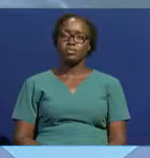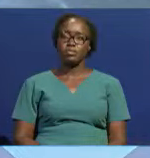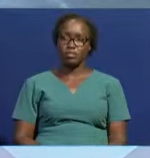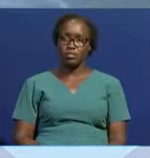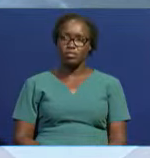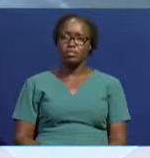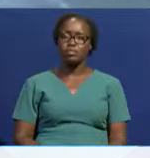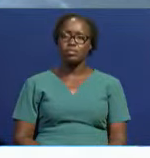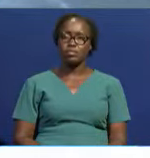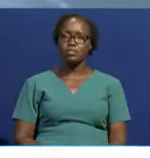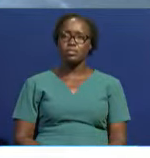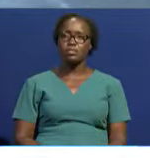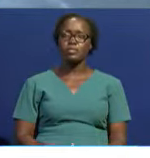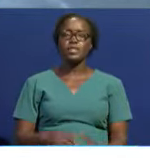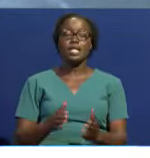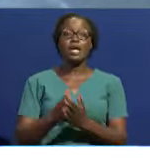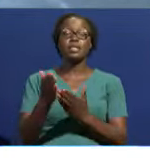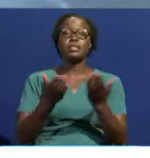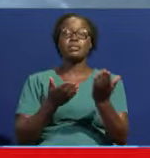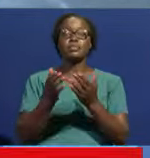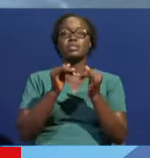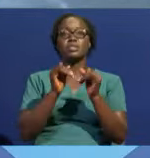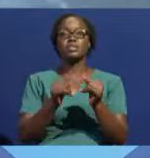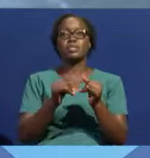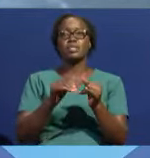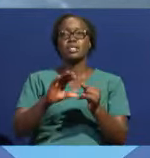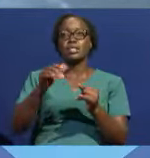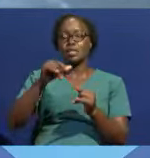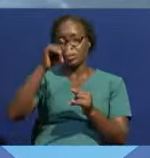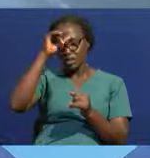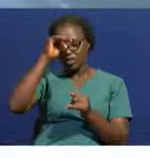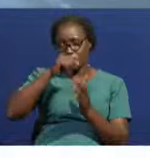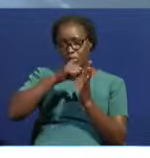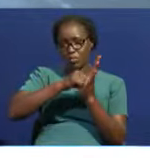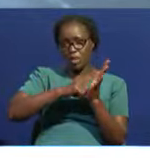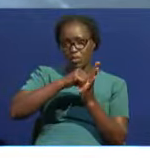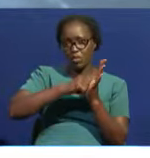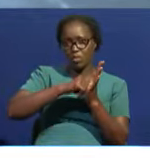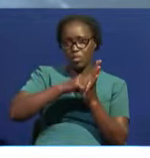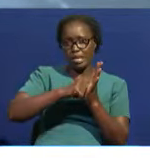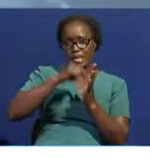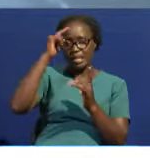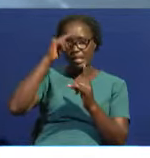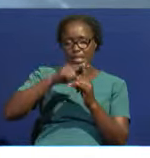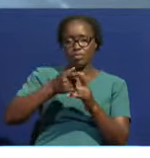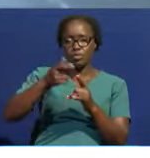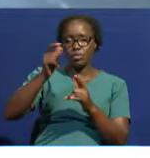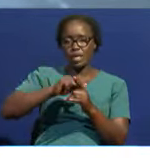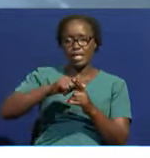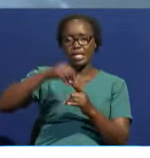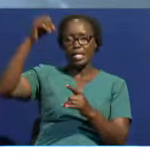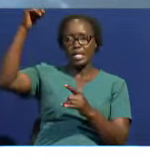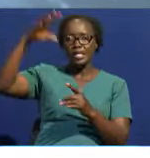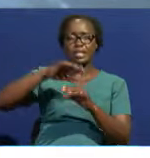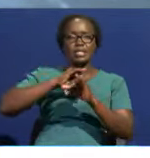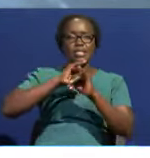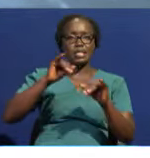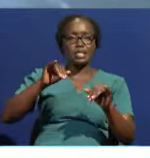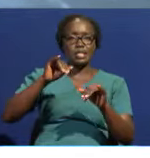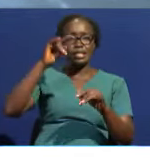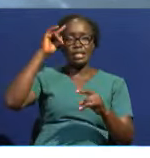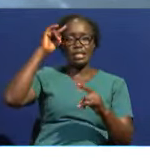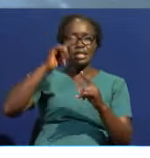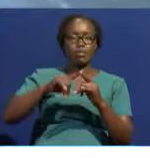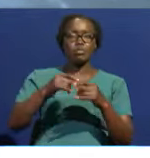Naam, mtazamaji, katika kapu la biashara, serikali ya kaunti ya Makueni inapania kuongeza matumizi ya kawi safi katika azima